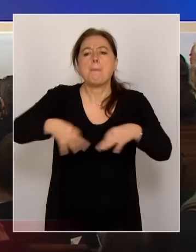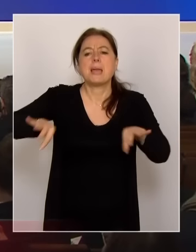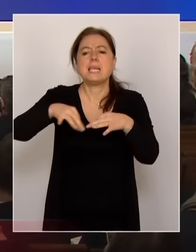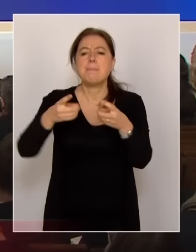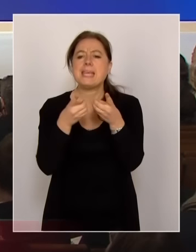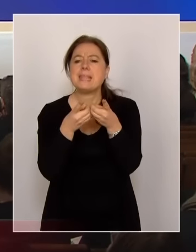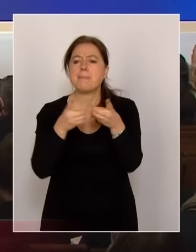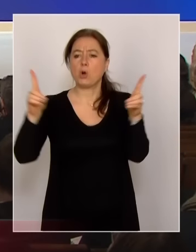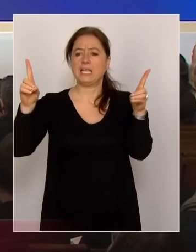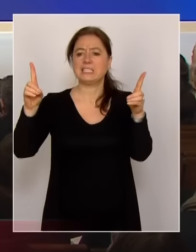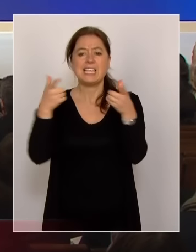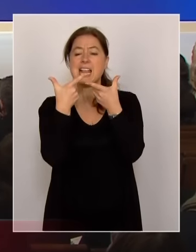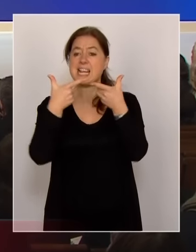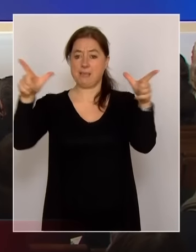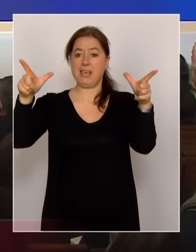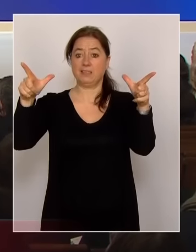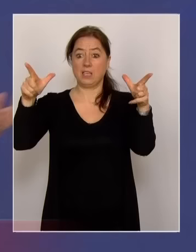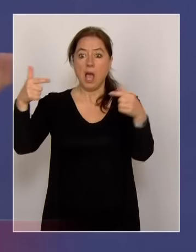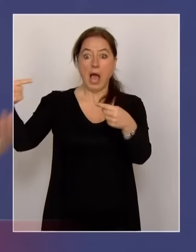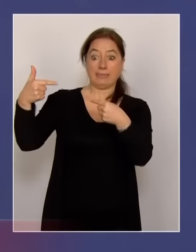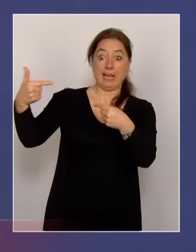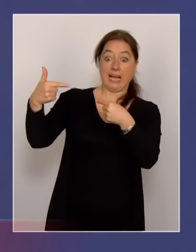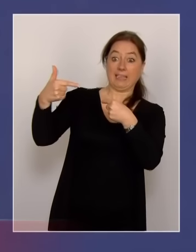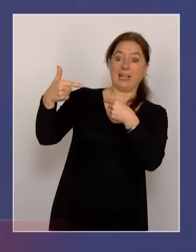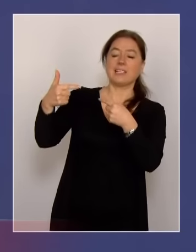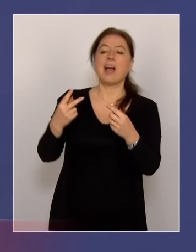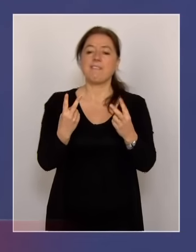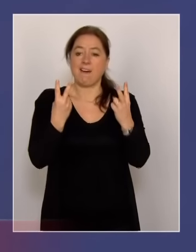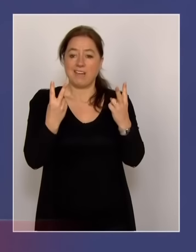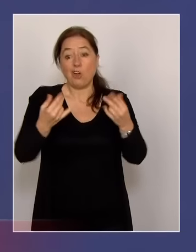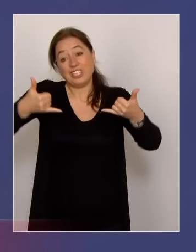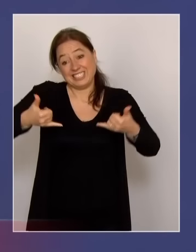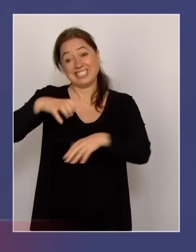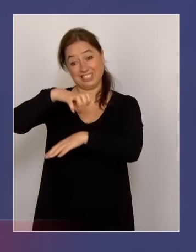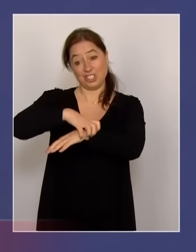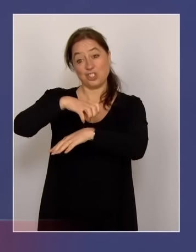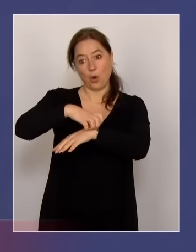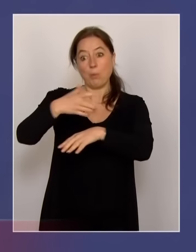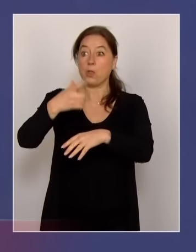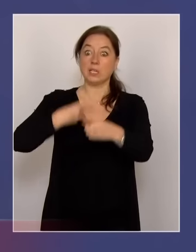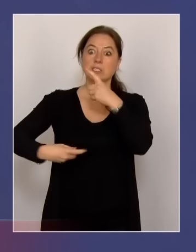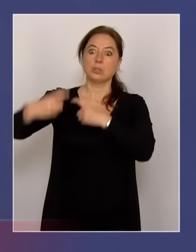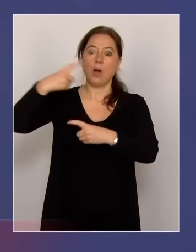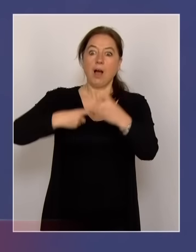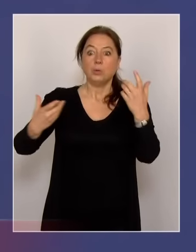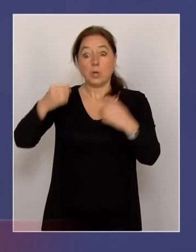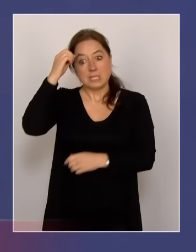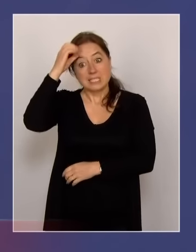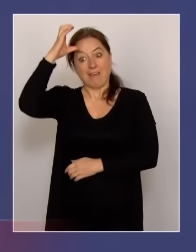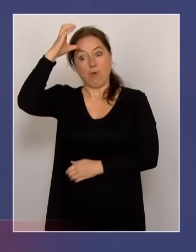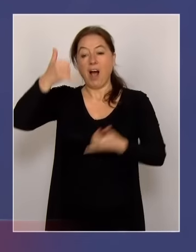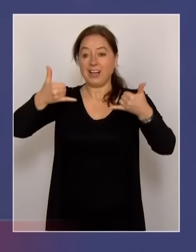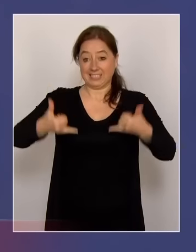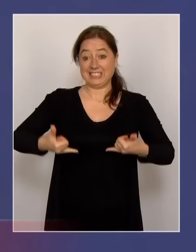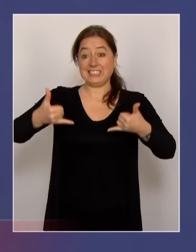contre nos valeurs, contre, je le dis, dans ce lieu de savoir, ce qui est le substrat